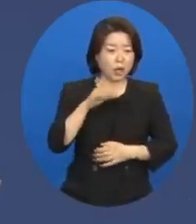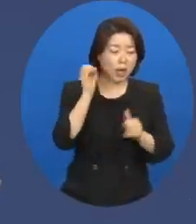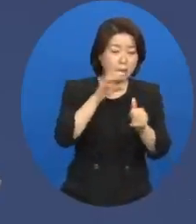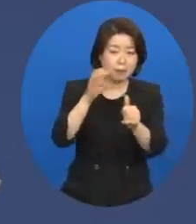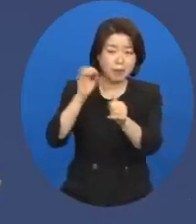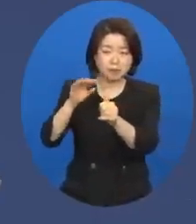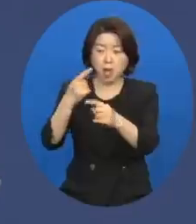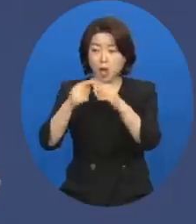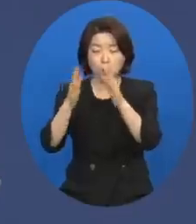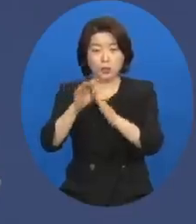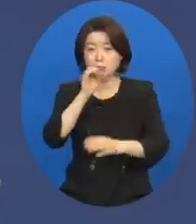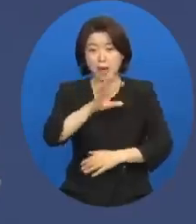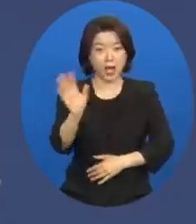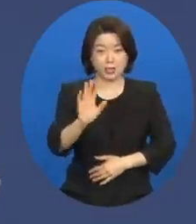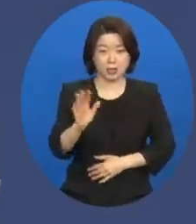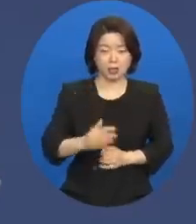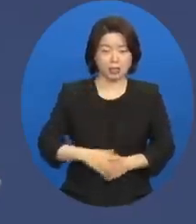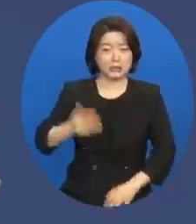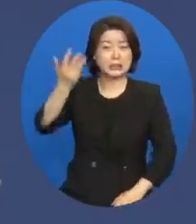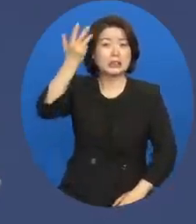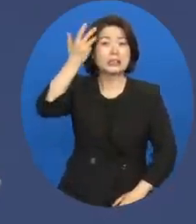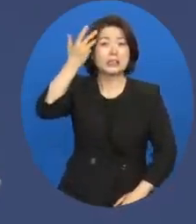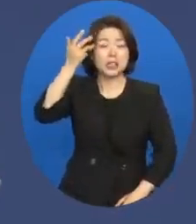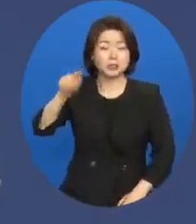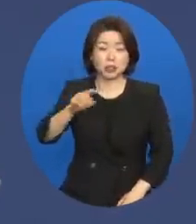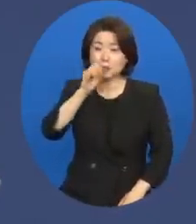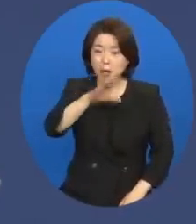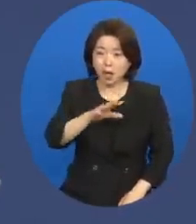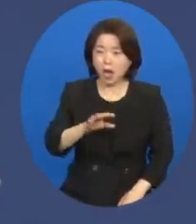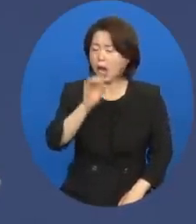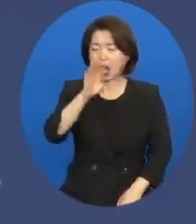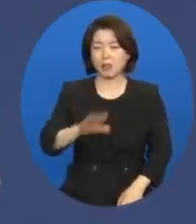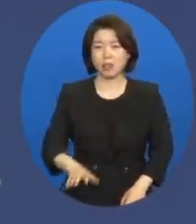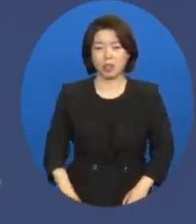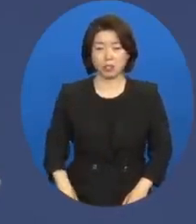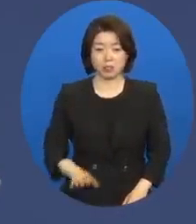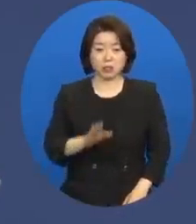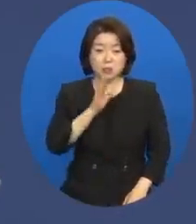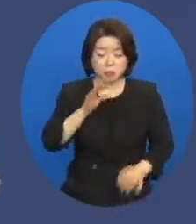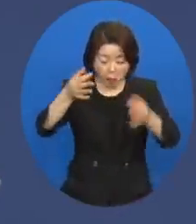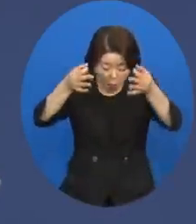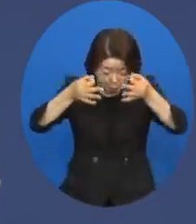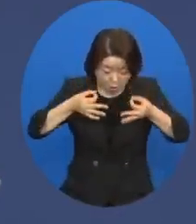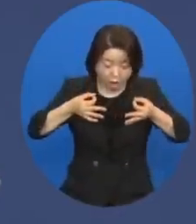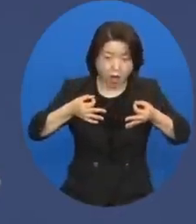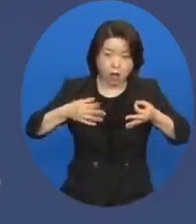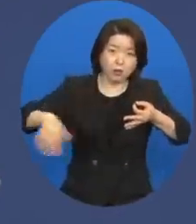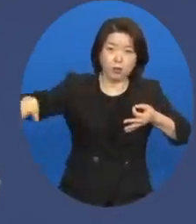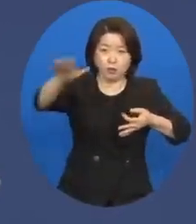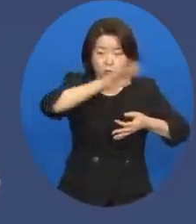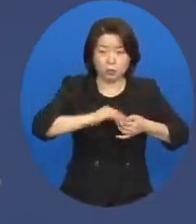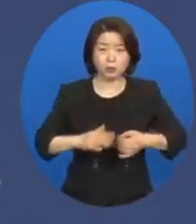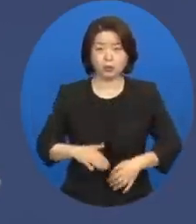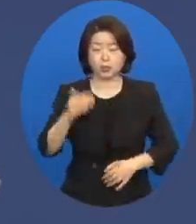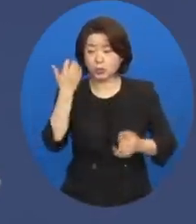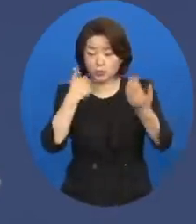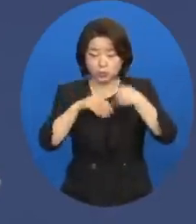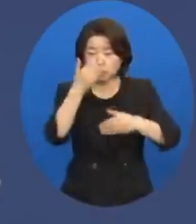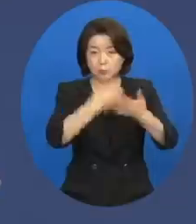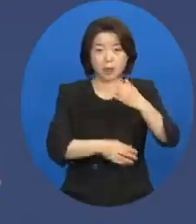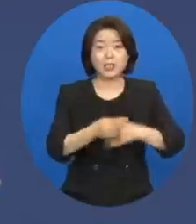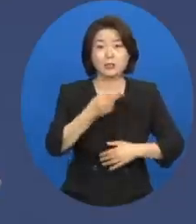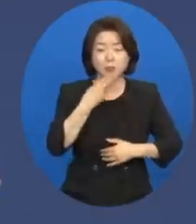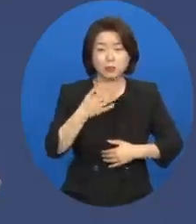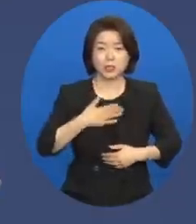얘기를 해줘서가 아니고요, 철학적으로 얘기를 한다고 되는 얘기야. 이게 실상이에요. 우리 모두가 다 아무도 예외 없이 모두가